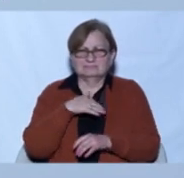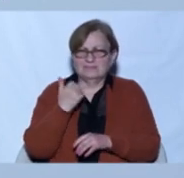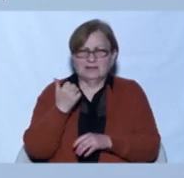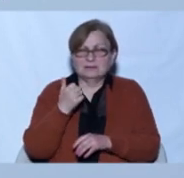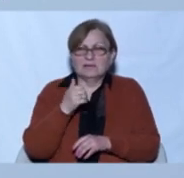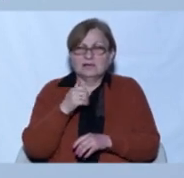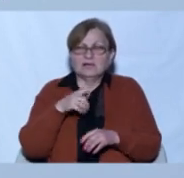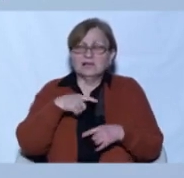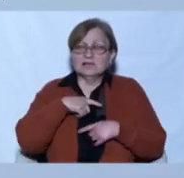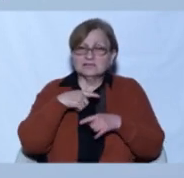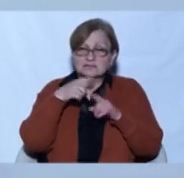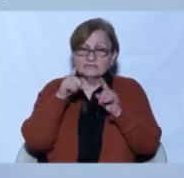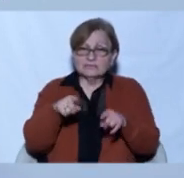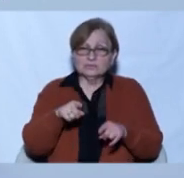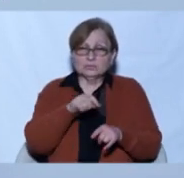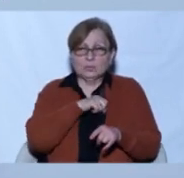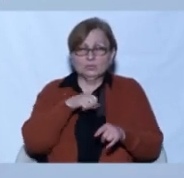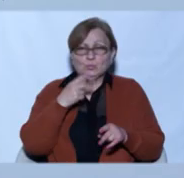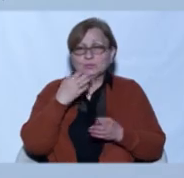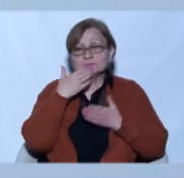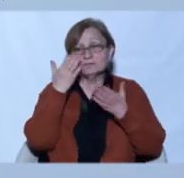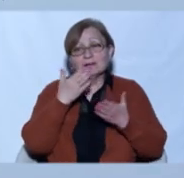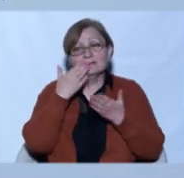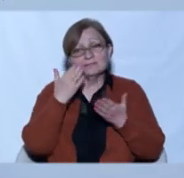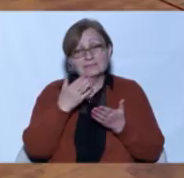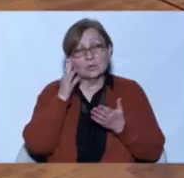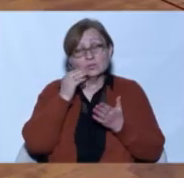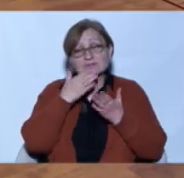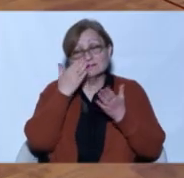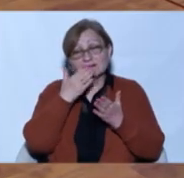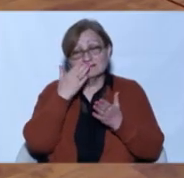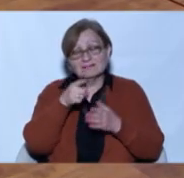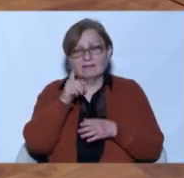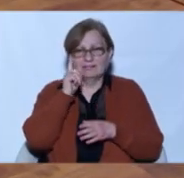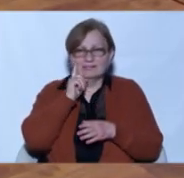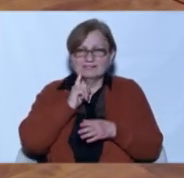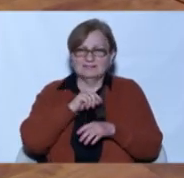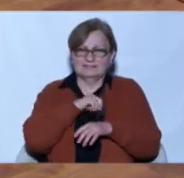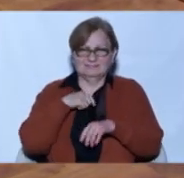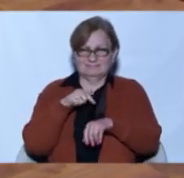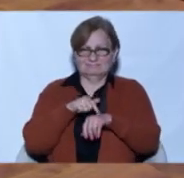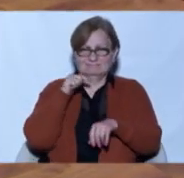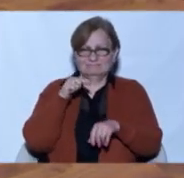იმ სიამოვნებას, თუ შენ ამ ტექსტს არ წაიკითხავ და თუ მოახერხებ და წაიკითხავ. სხვათა შორის